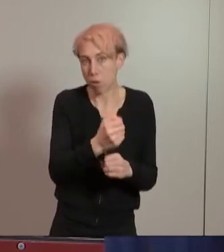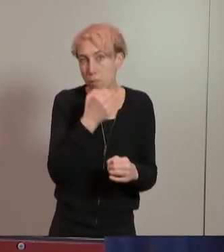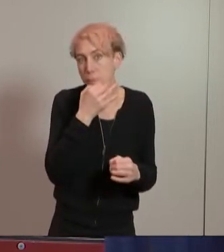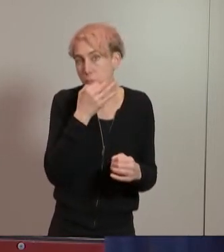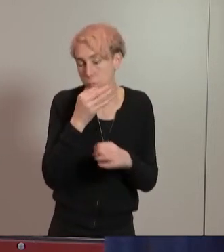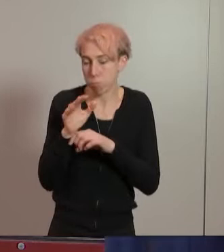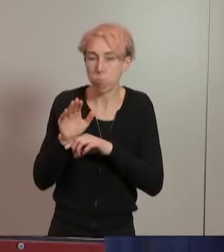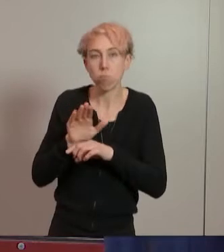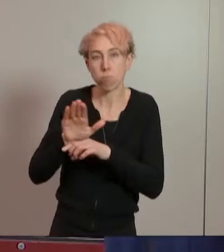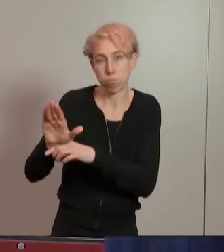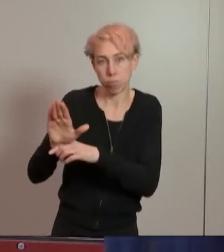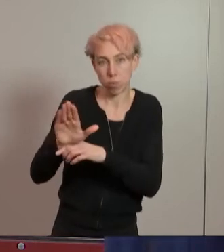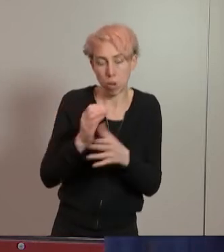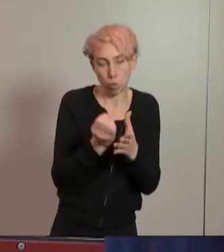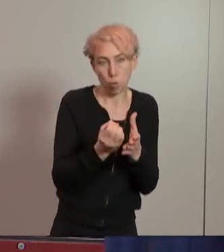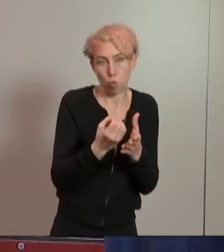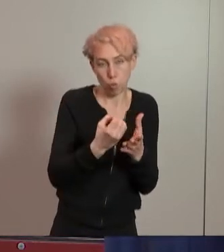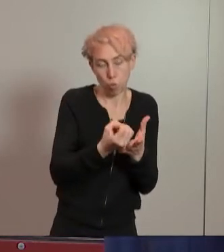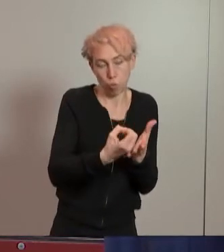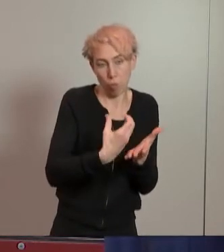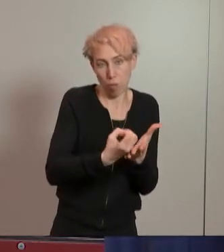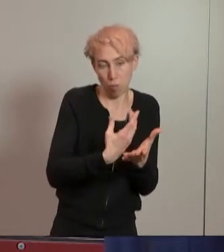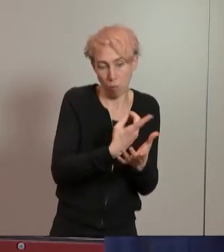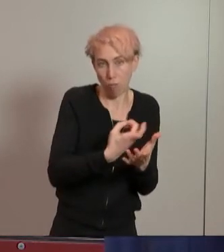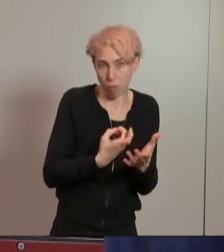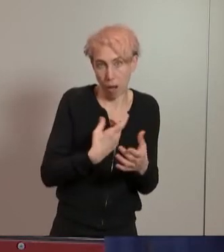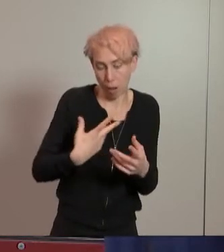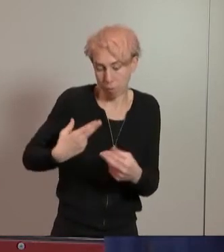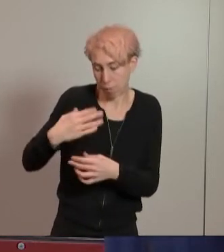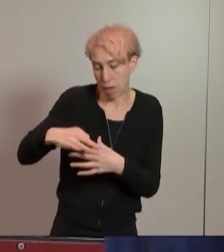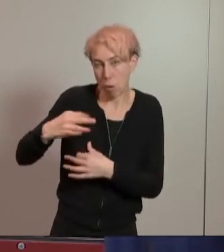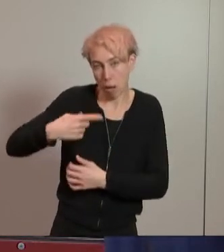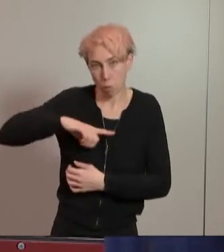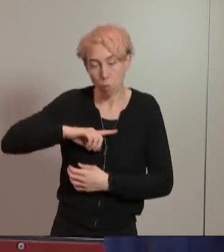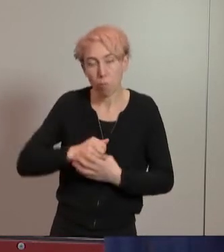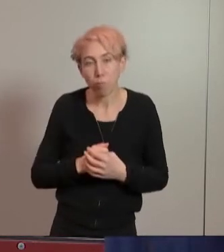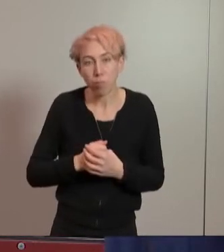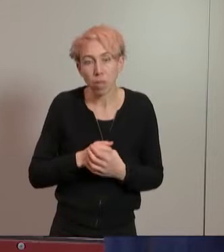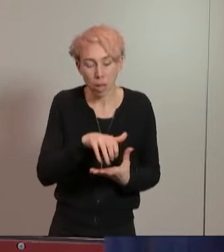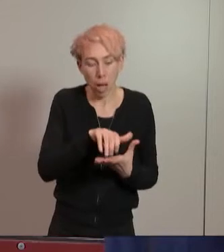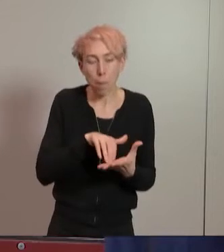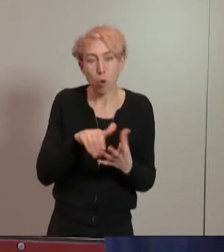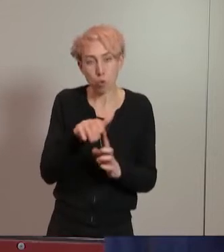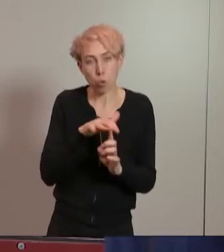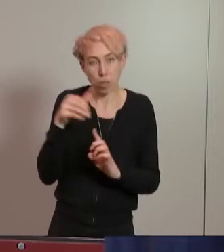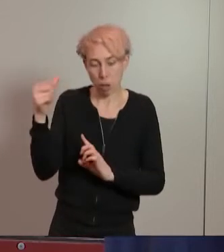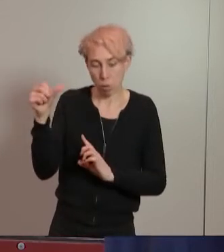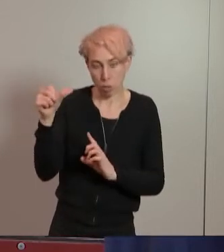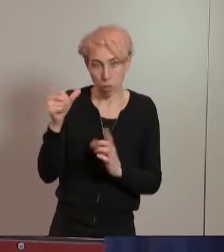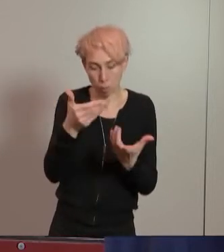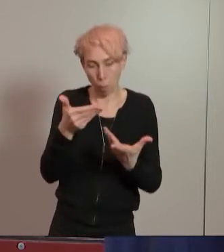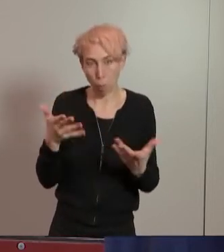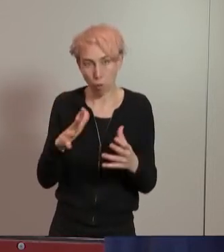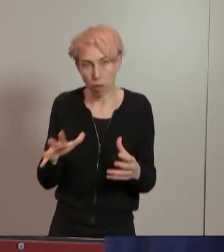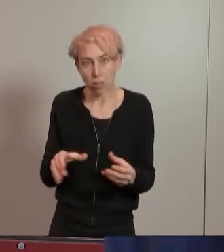vous présenter les données correspondant aux engagements de ce municipe. Le rapport social unique propose donc une synthèse des